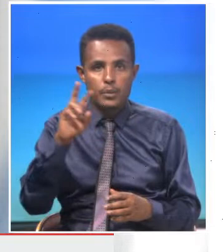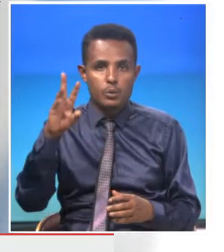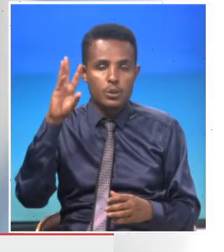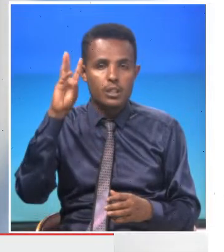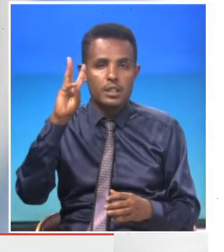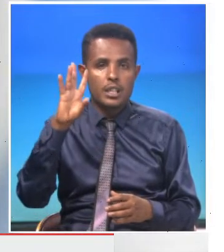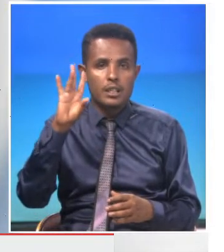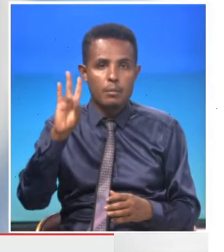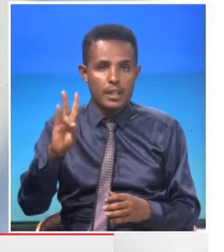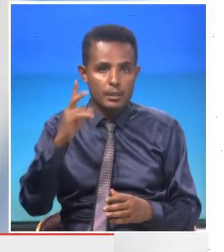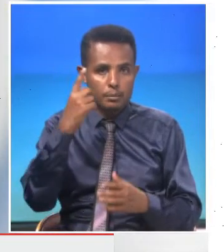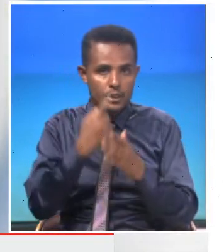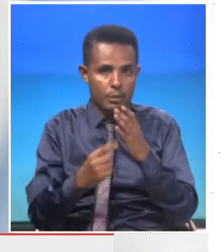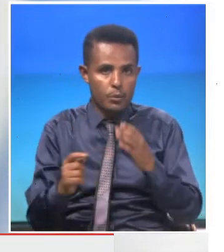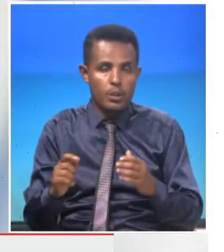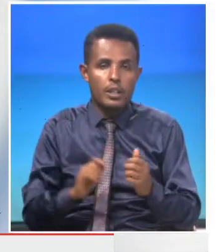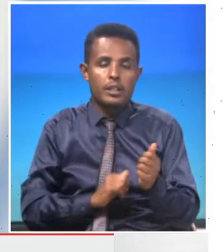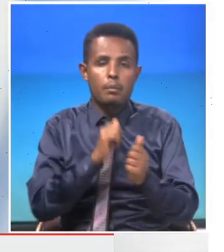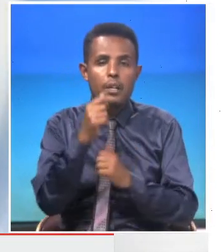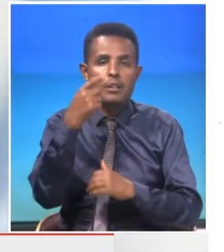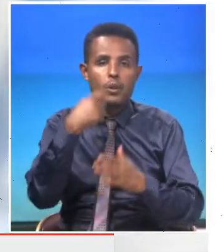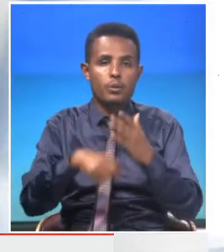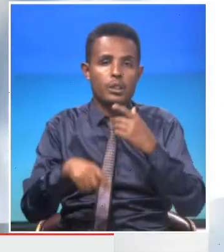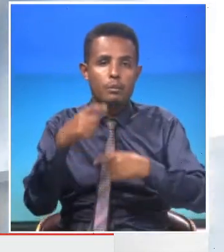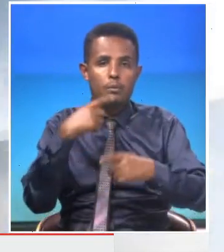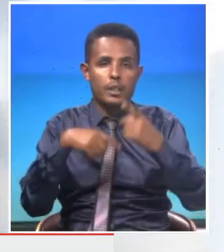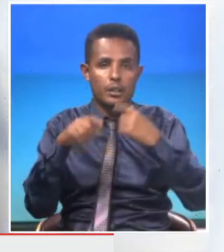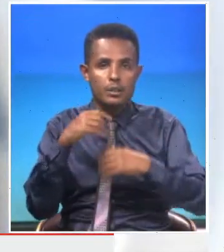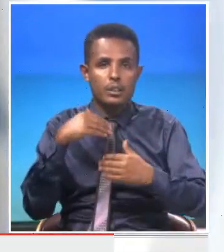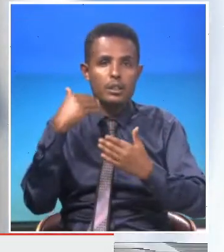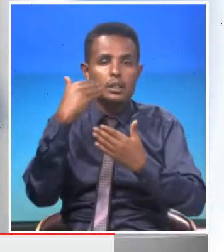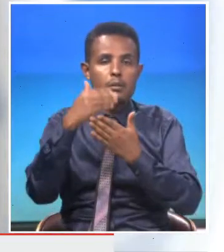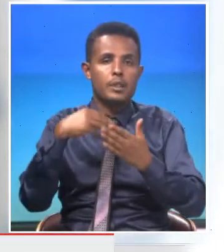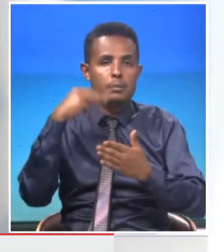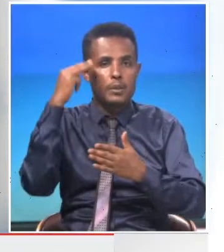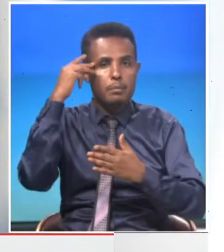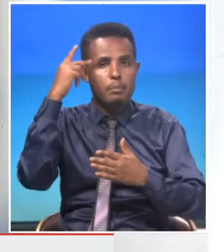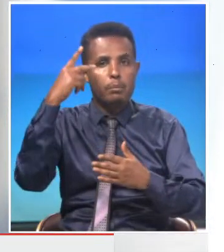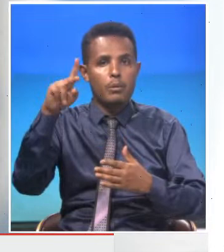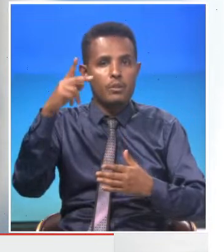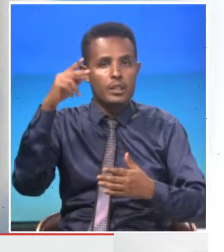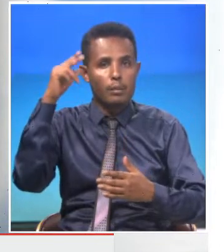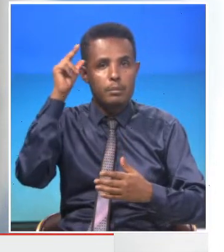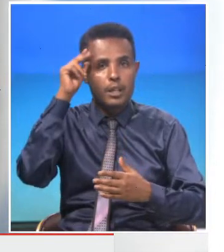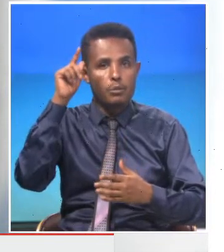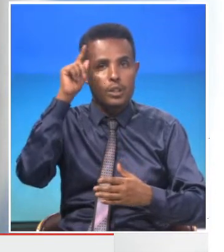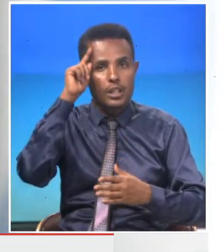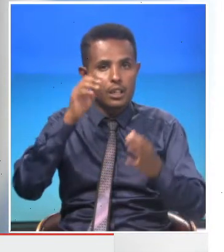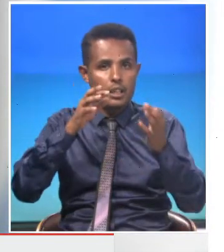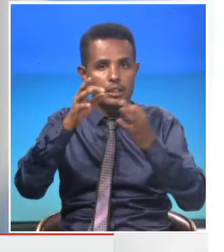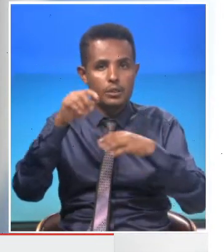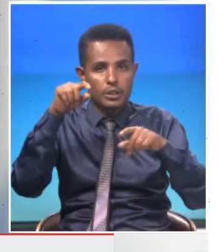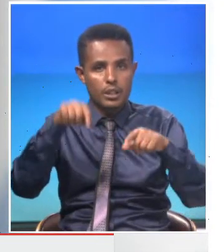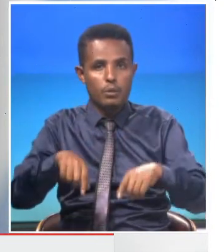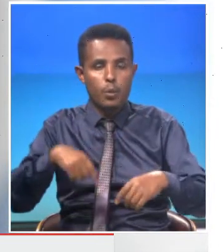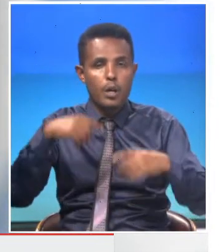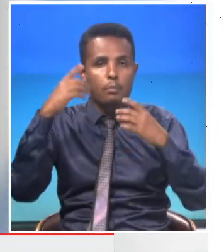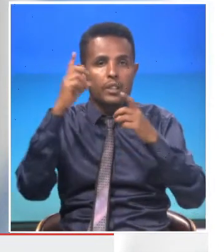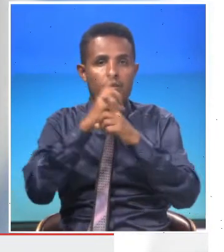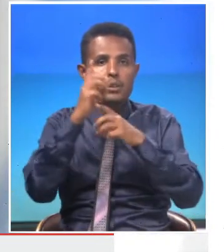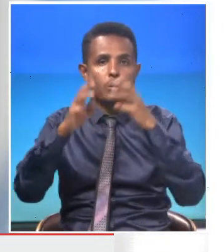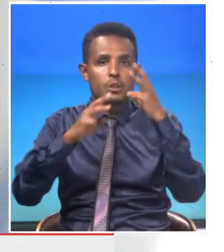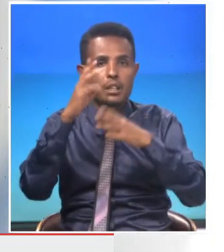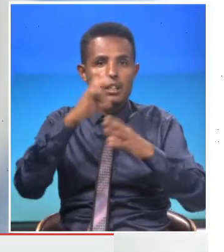27267 ብቻ የሚሆኑት የማለፊያ ነጥብ ማምጣታቸውን የትምህርት ሚኒስትሩ ፕሮፌሰር ብርሃኑ ነጋ ገልጸዋል። ዘንድሮ በተፈጥሮ